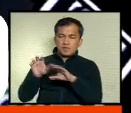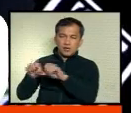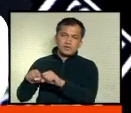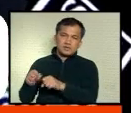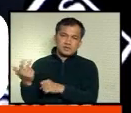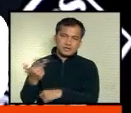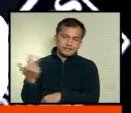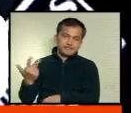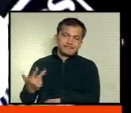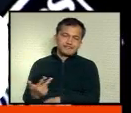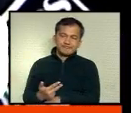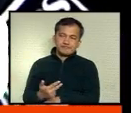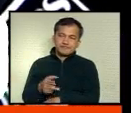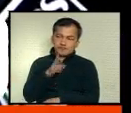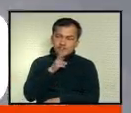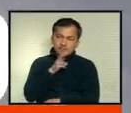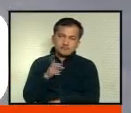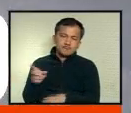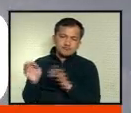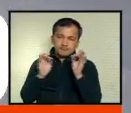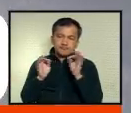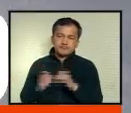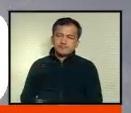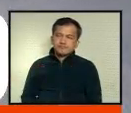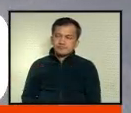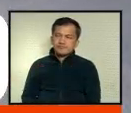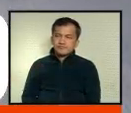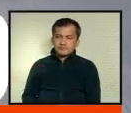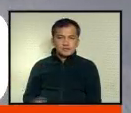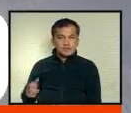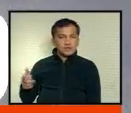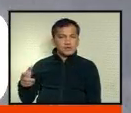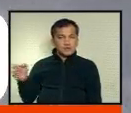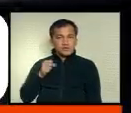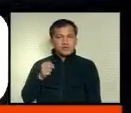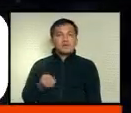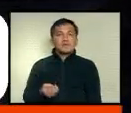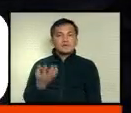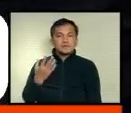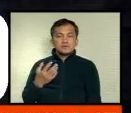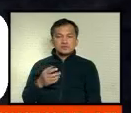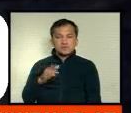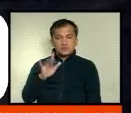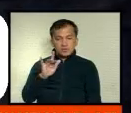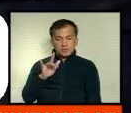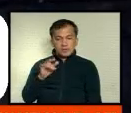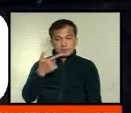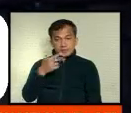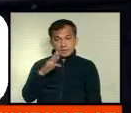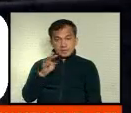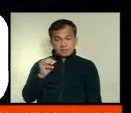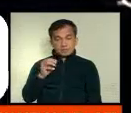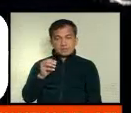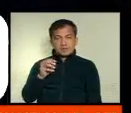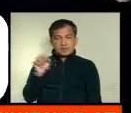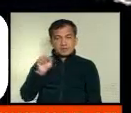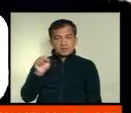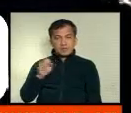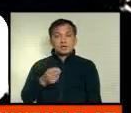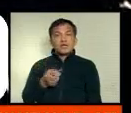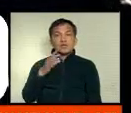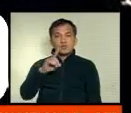itong tatlong drug suspect. Nasabat sa grupo ang 25 gramo ng shabu na aabot sa